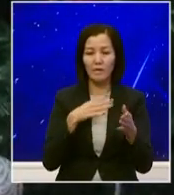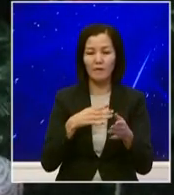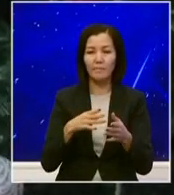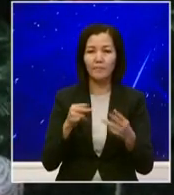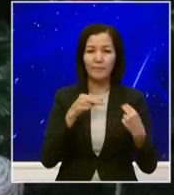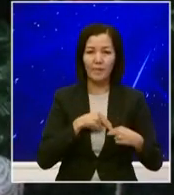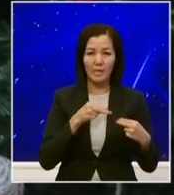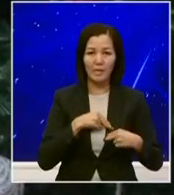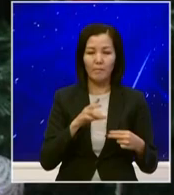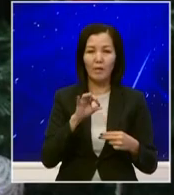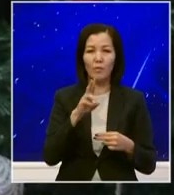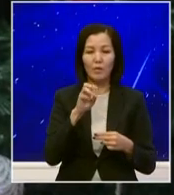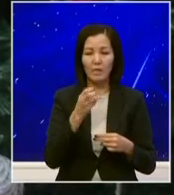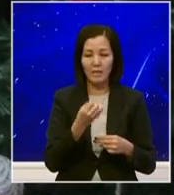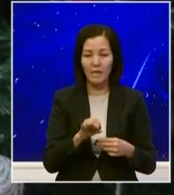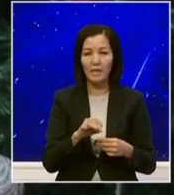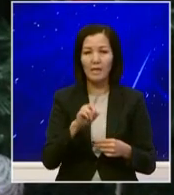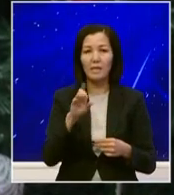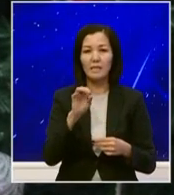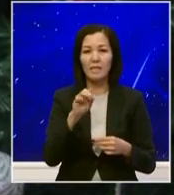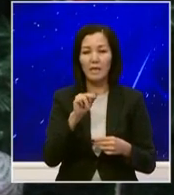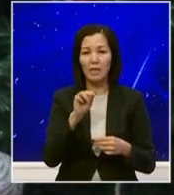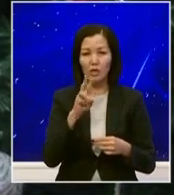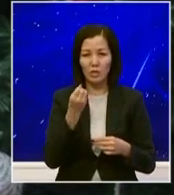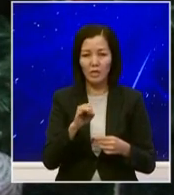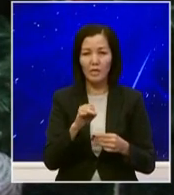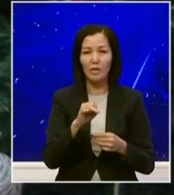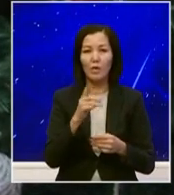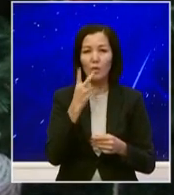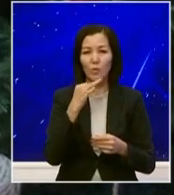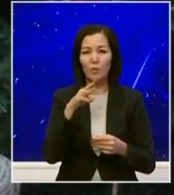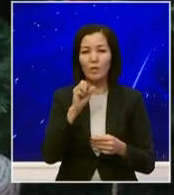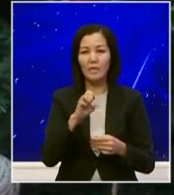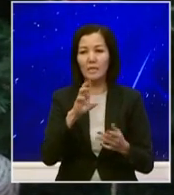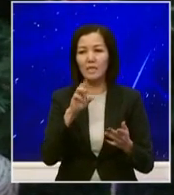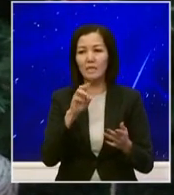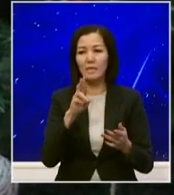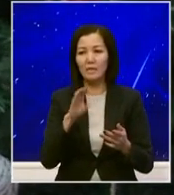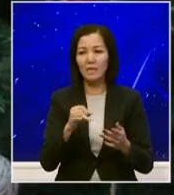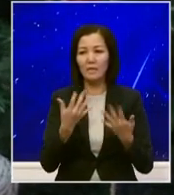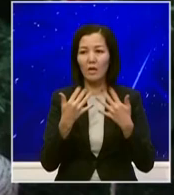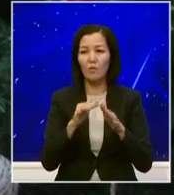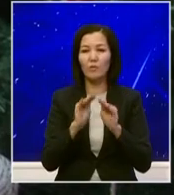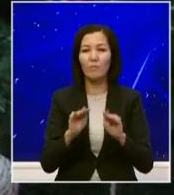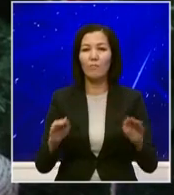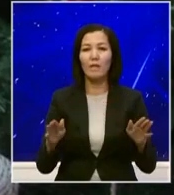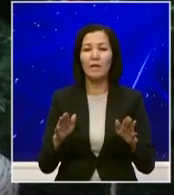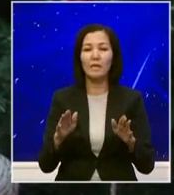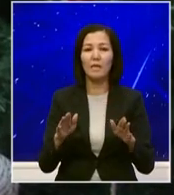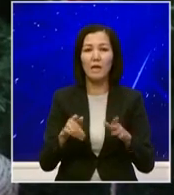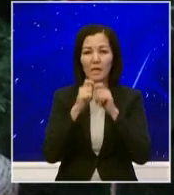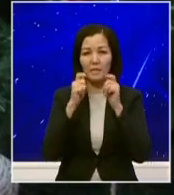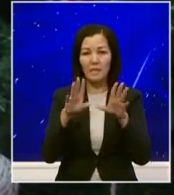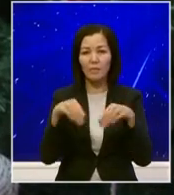Еңбек, Өтенай, Заречный, Үйттас, Қызылтас, Еркін ауылдарының балаларын қуанттық. Бұл